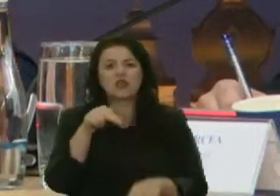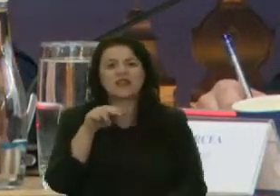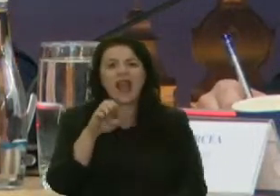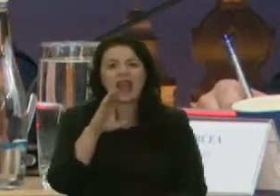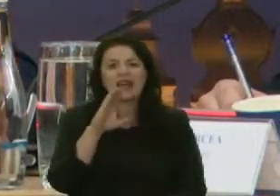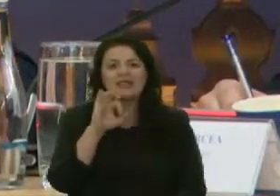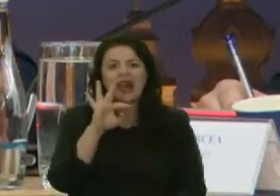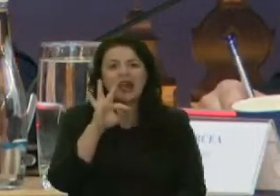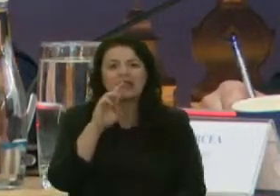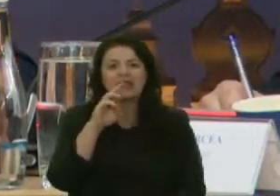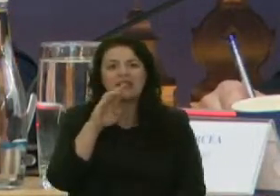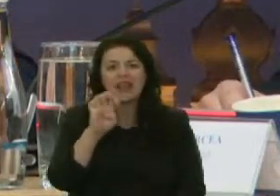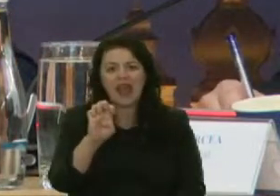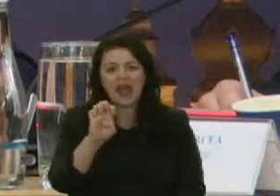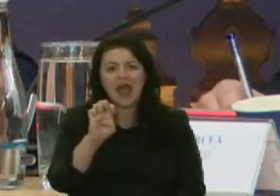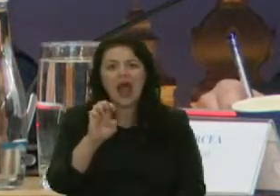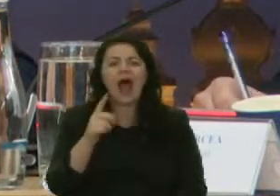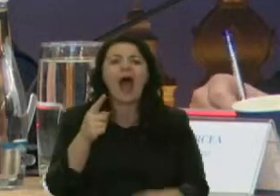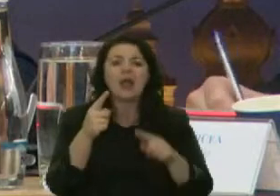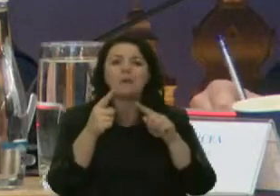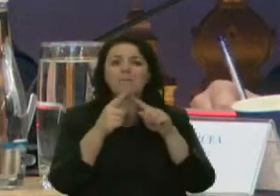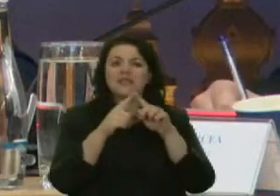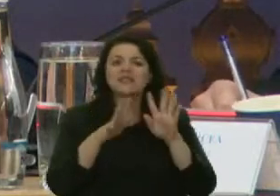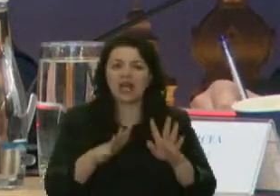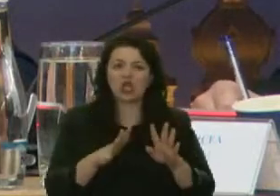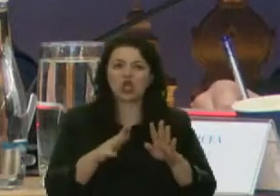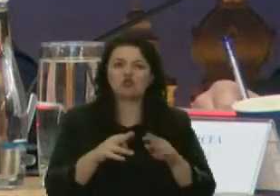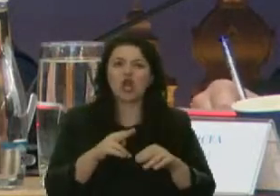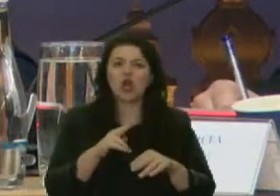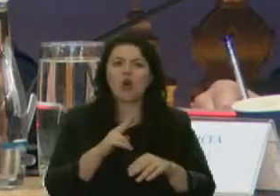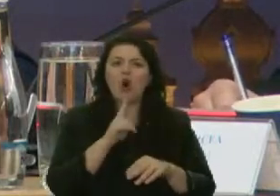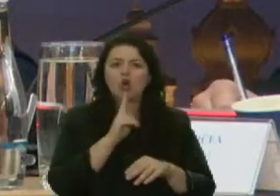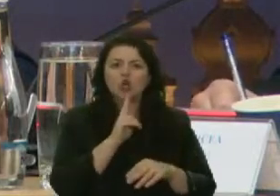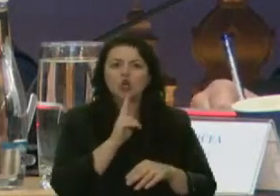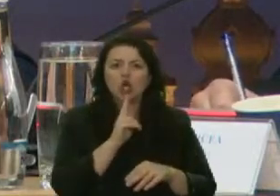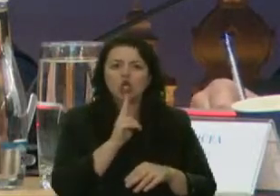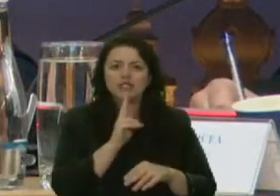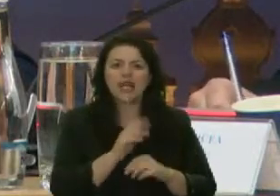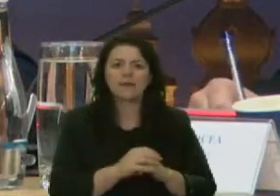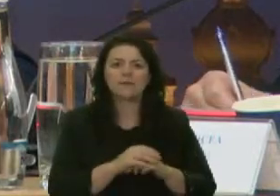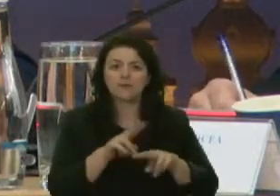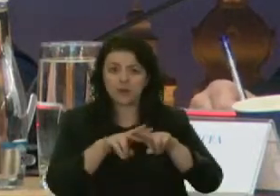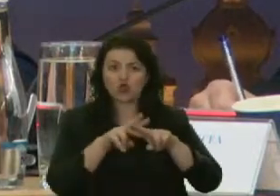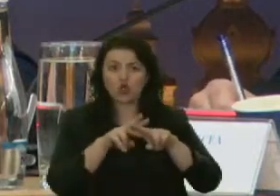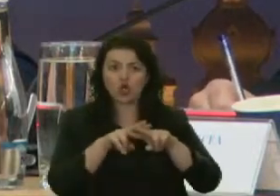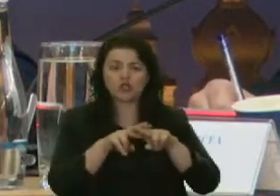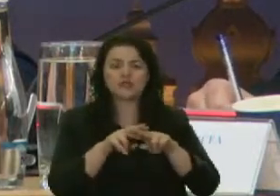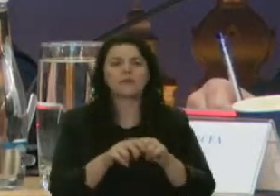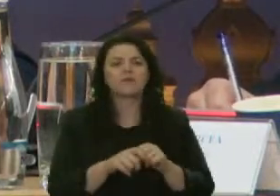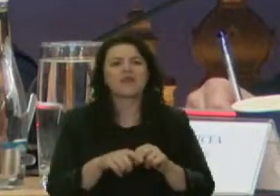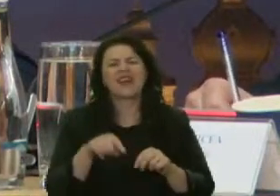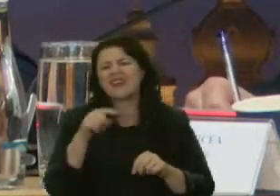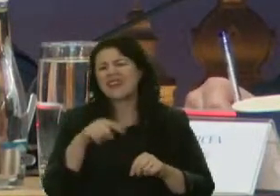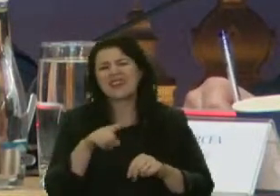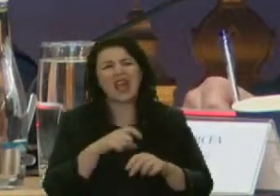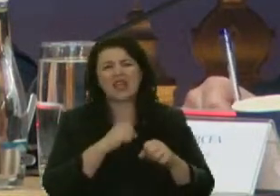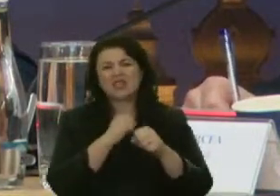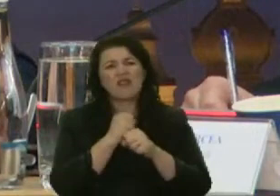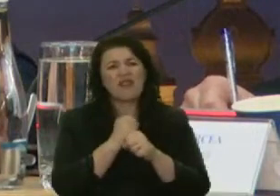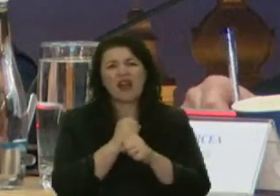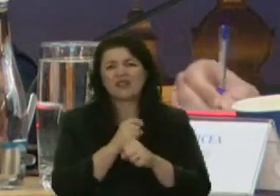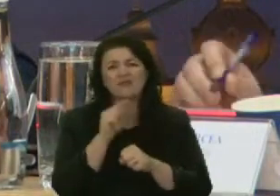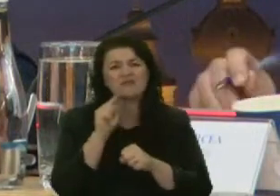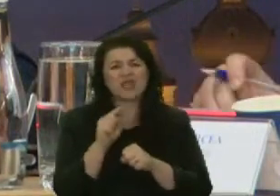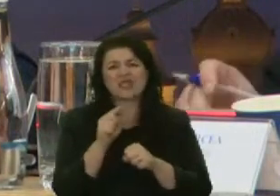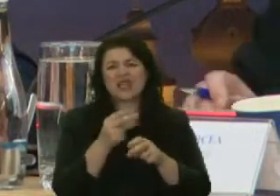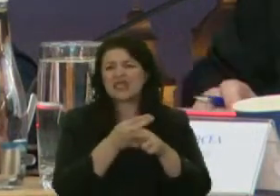al Bisericii Ortodoxe acolo I am dat o parte din teren și ei Realizează niște lucruri absolut minunate Ce fac oamenii acestea este